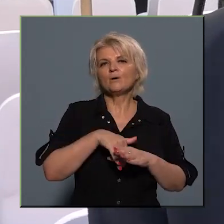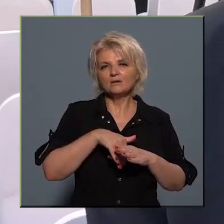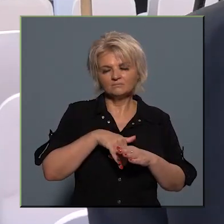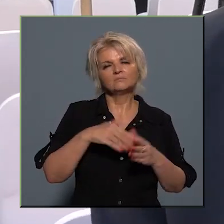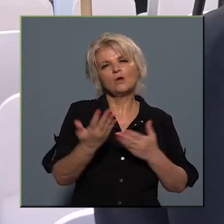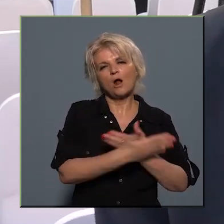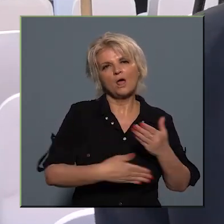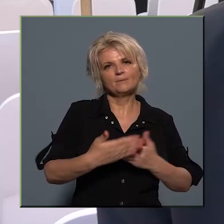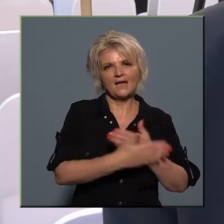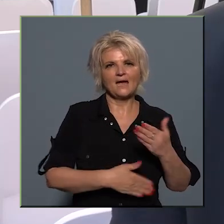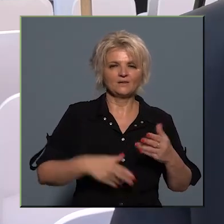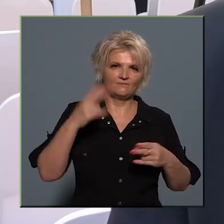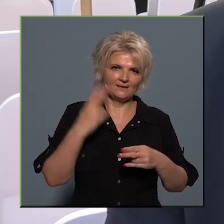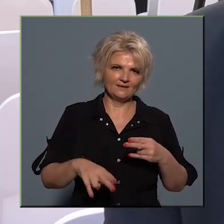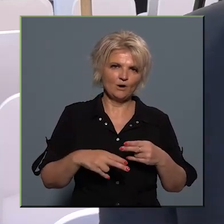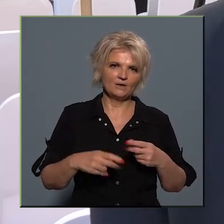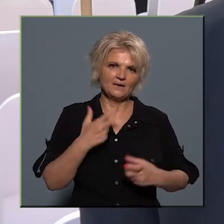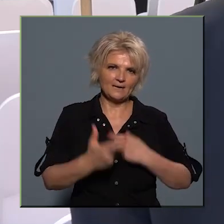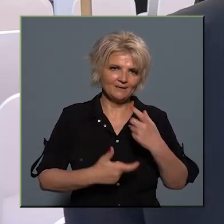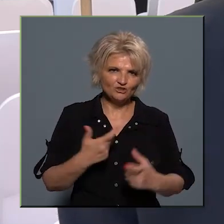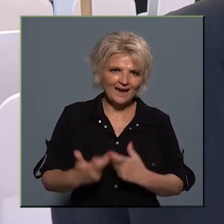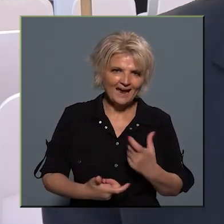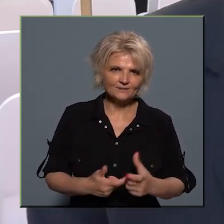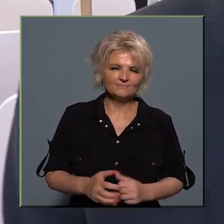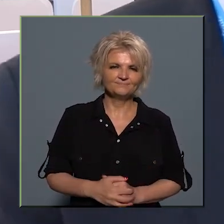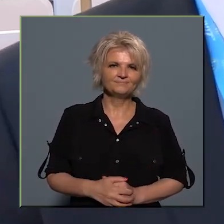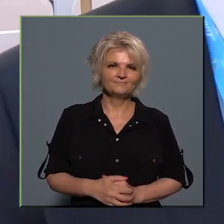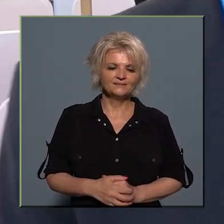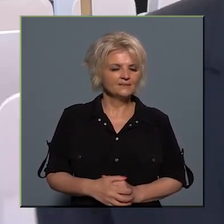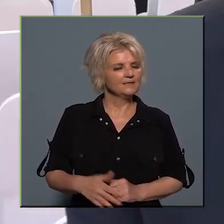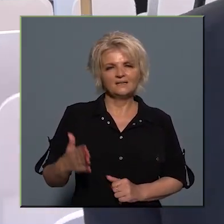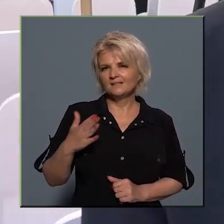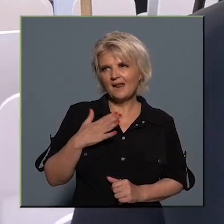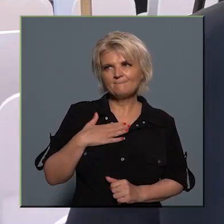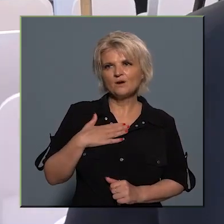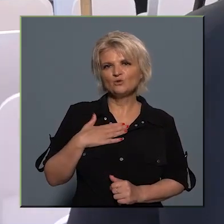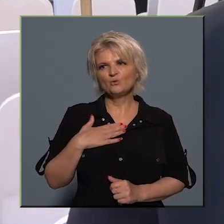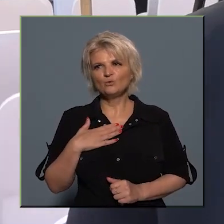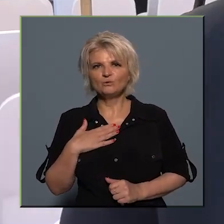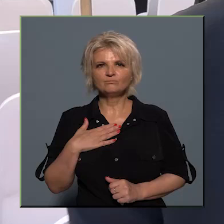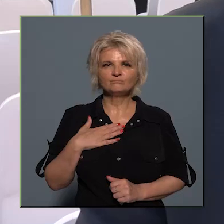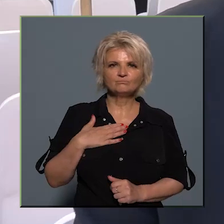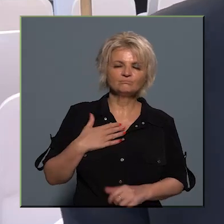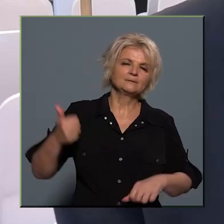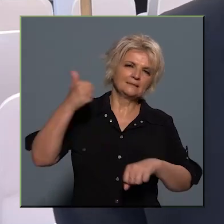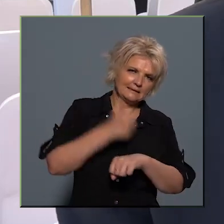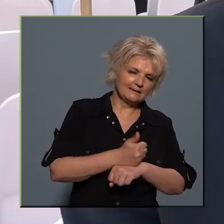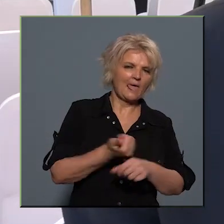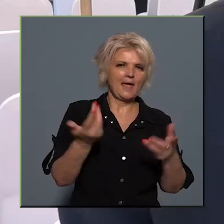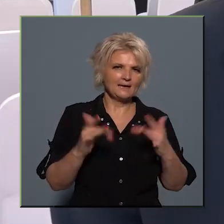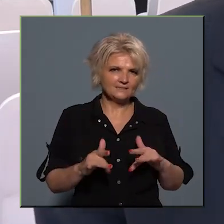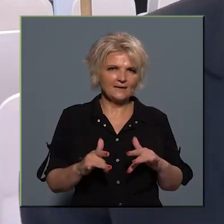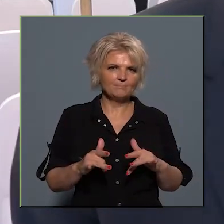a lépéseket. Itt azt mondanám, hogy nem vagyunk annyira élen álló helyzetben,